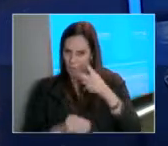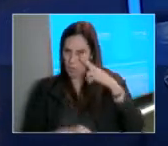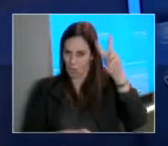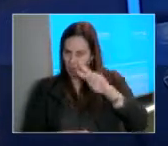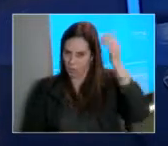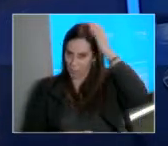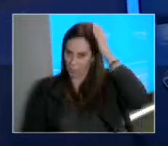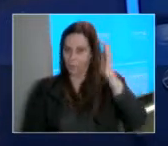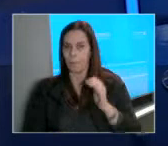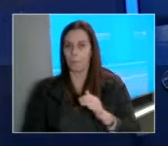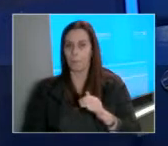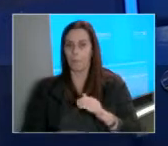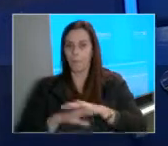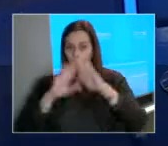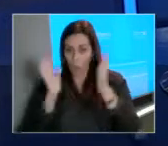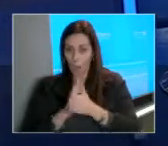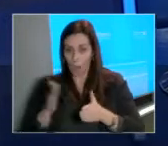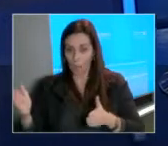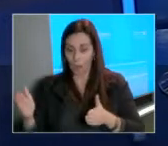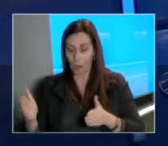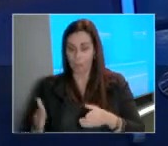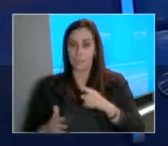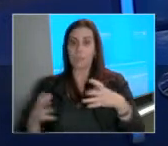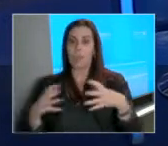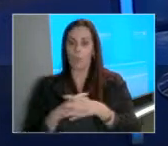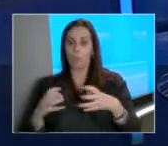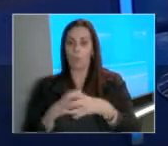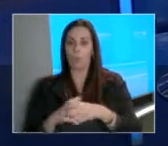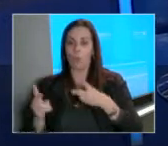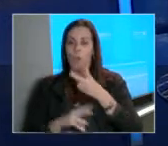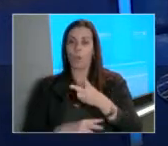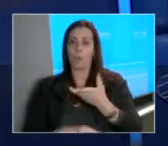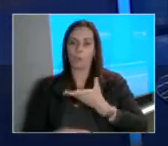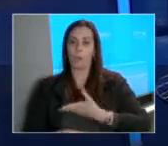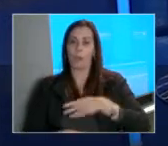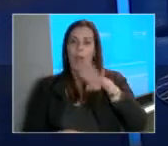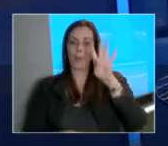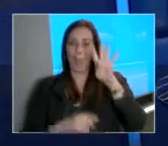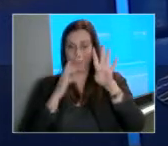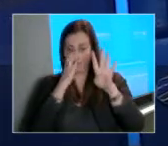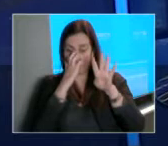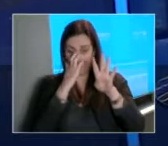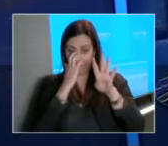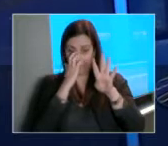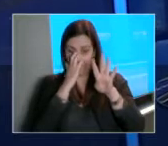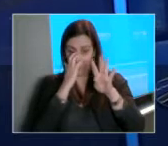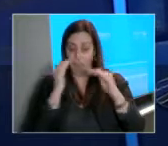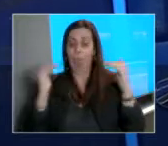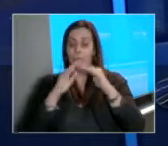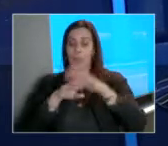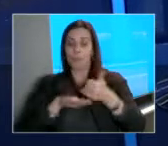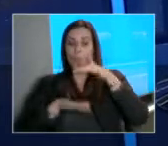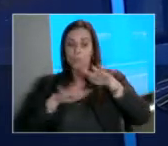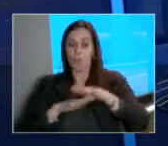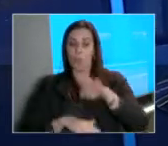שקד ונפתלי בנט? כן. זאת אומרת, כל הימין ה... לא, זה מאוחד. מאוחד הם עוברים, מקבלים ארבעה. התאמה לראשות